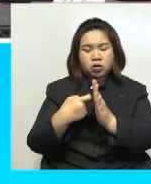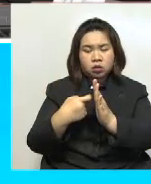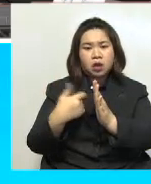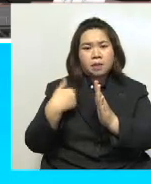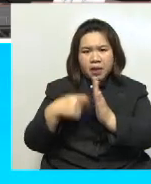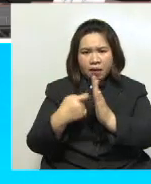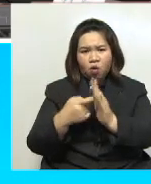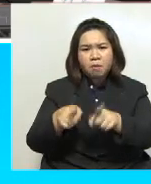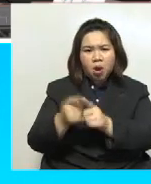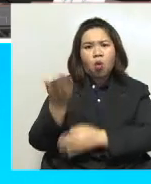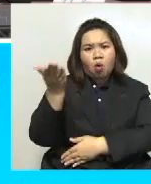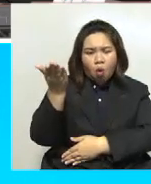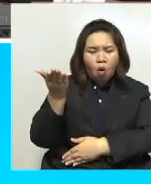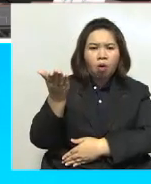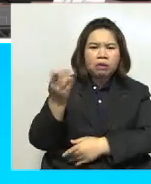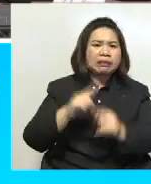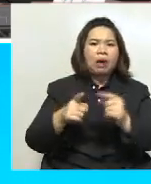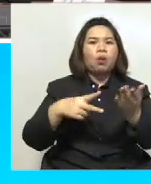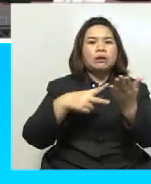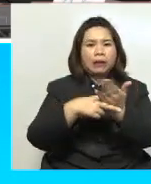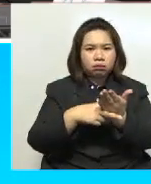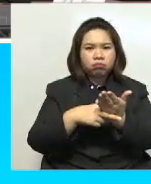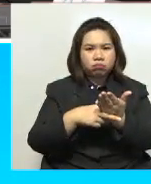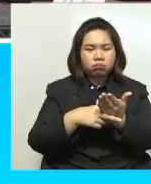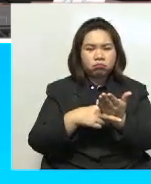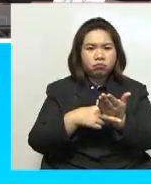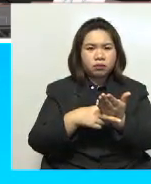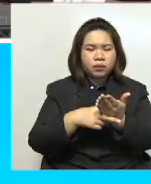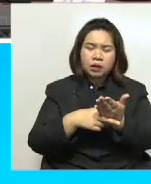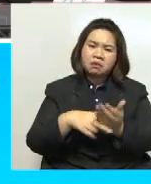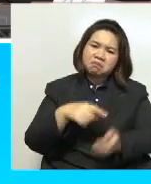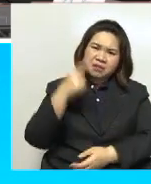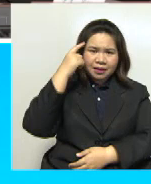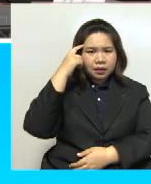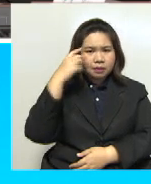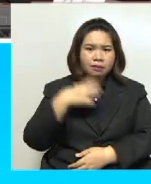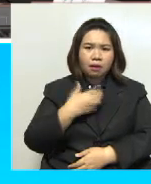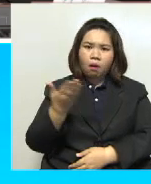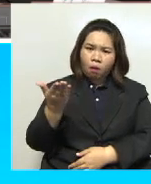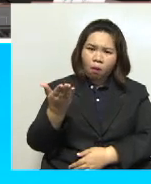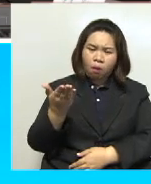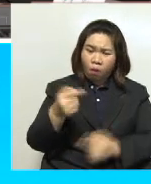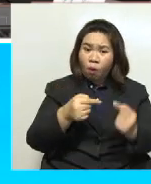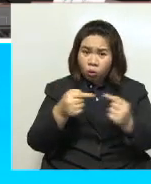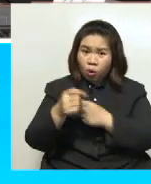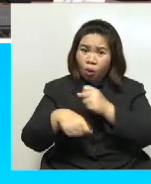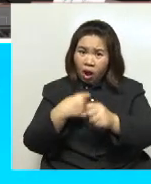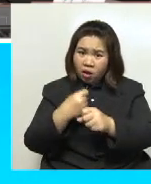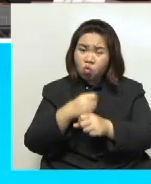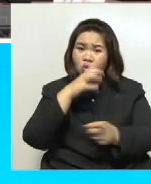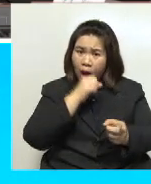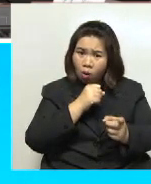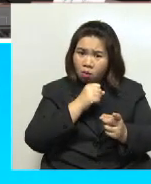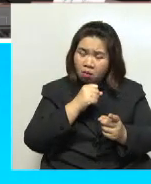ประเด็นเรียกร้องเนี่ยเขาก็เลยชะงักว่าเดี๋ยวดูซิว่าเรียกร้องแล้วจะได้กดไหมเผื่อจะใช้รถเก่าได้ต่อไปอะไรทำนองเนี้ย